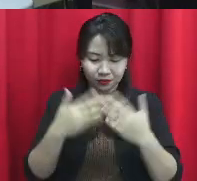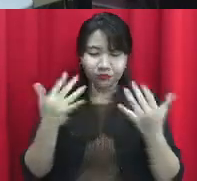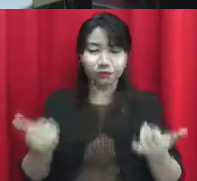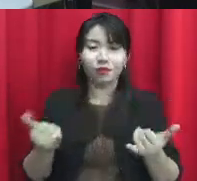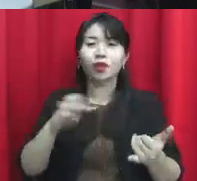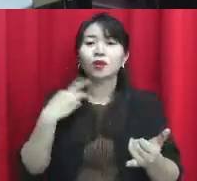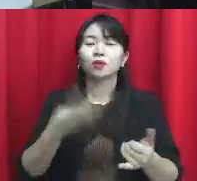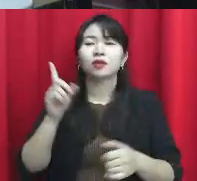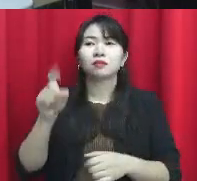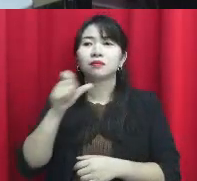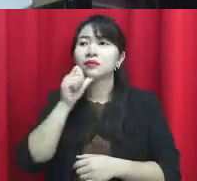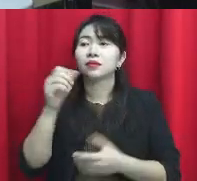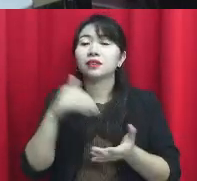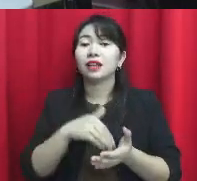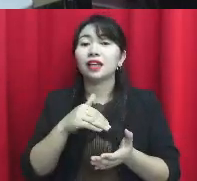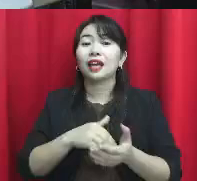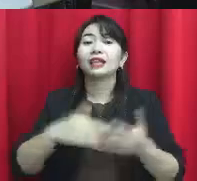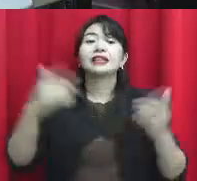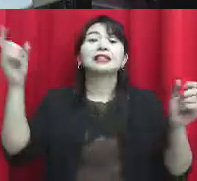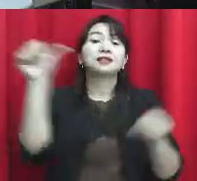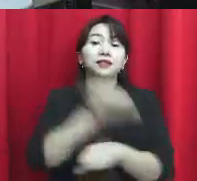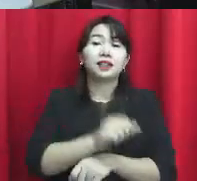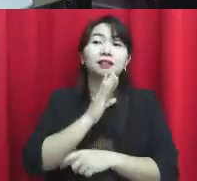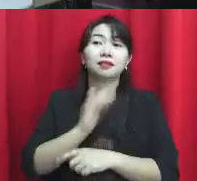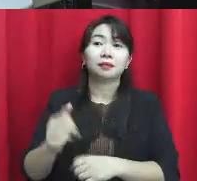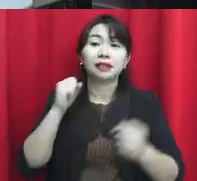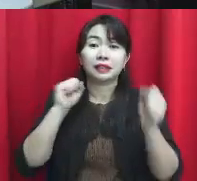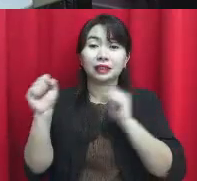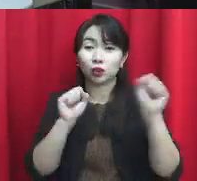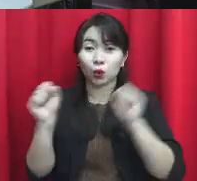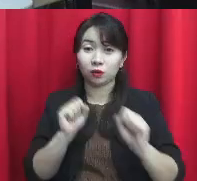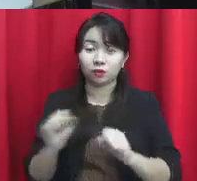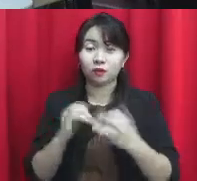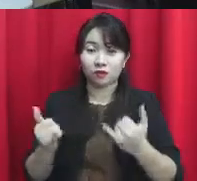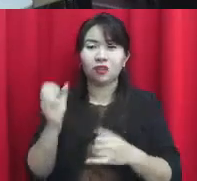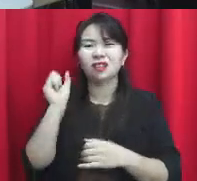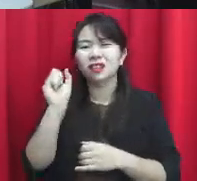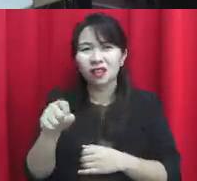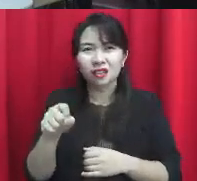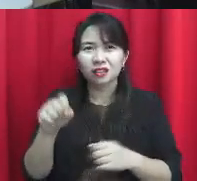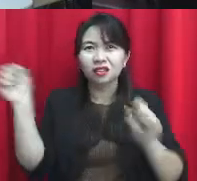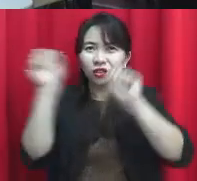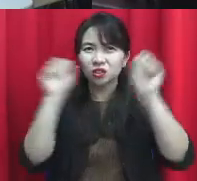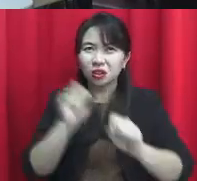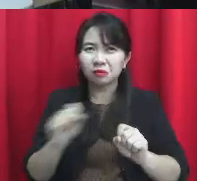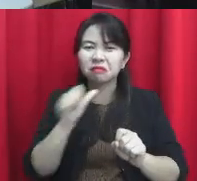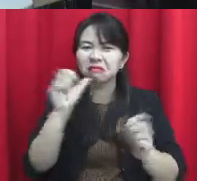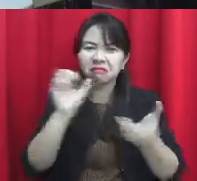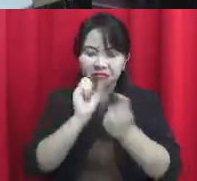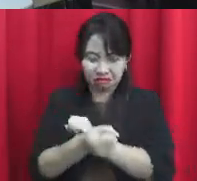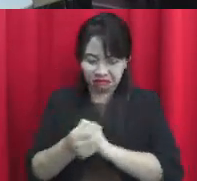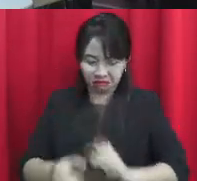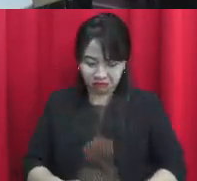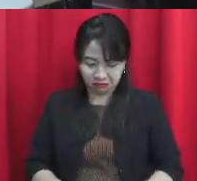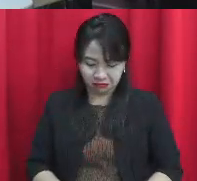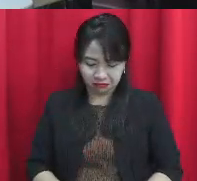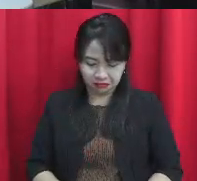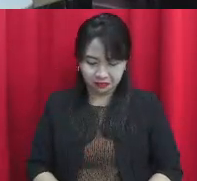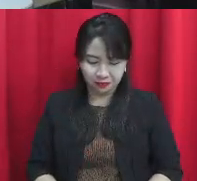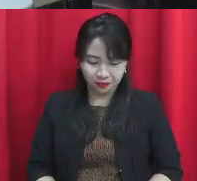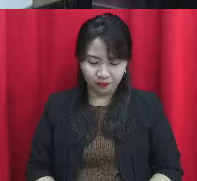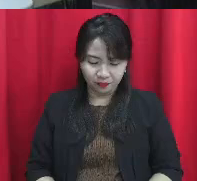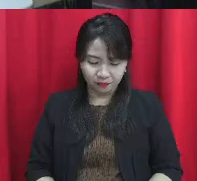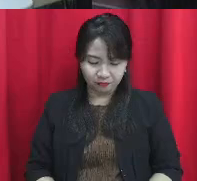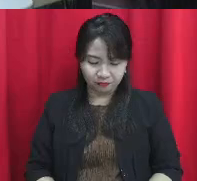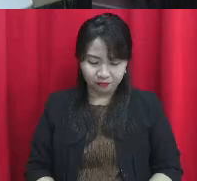papatalo sa baguyo baguo is baguo hindi na tayo hindi na bago yan pag meron pang nagsabi sa atin na pag meron pang